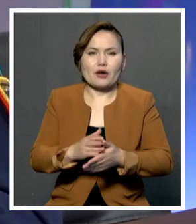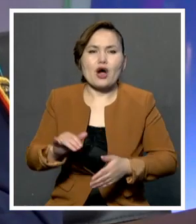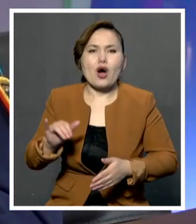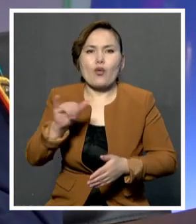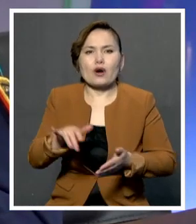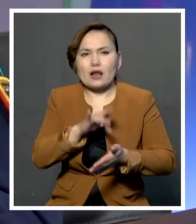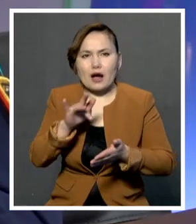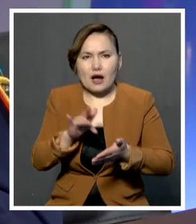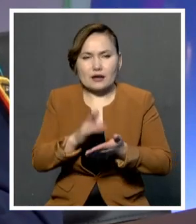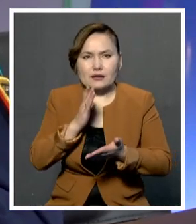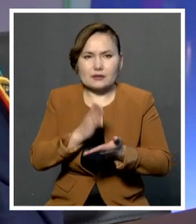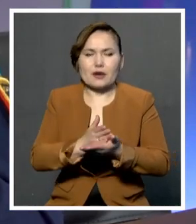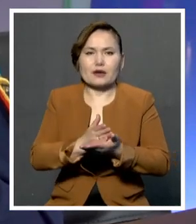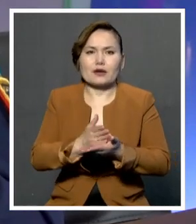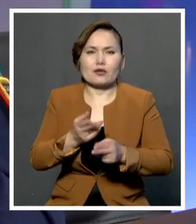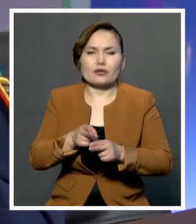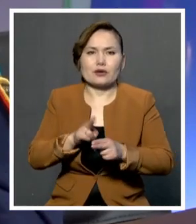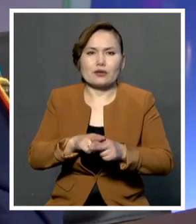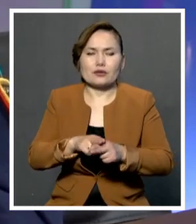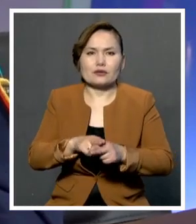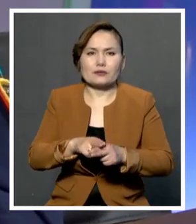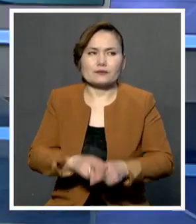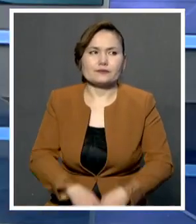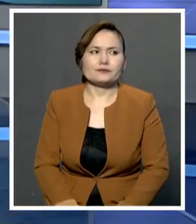бар. Орал қаласында Зачаганск.